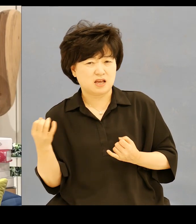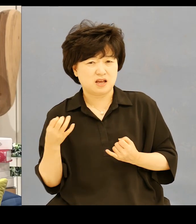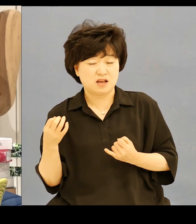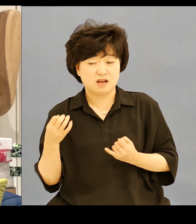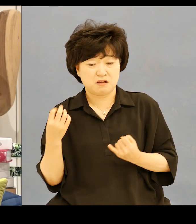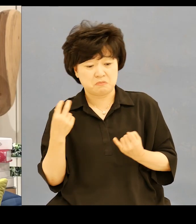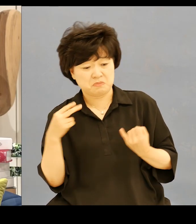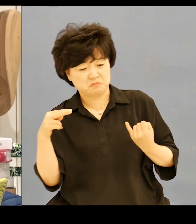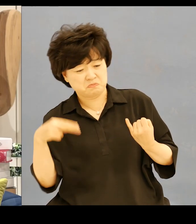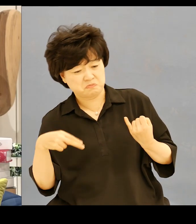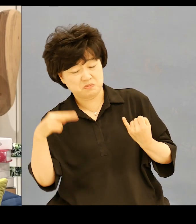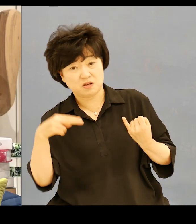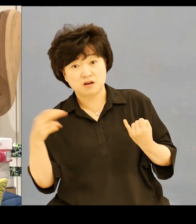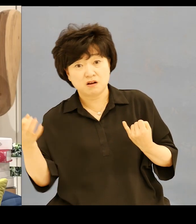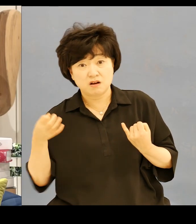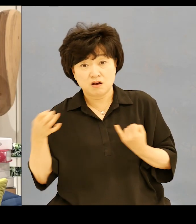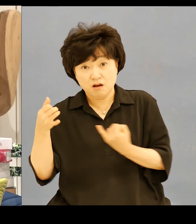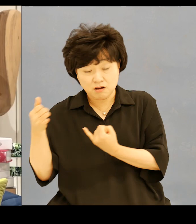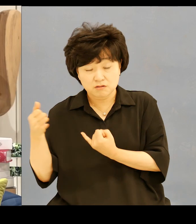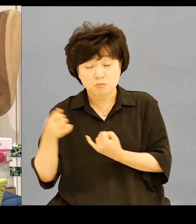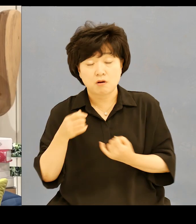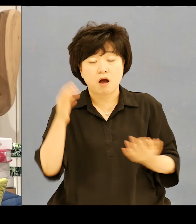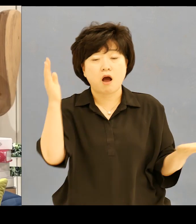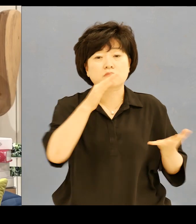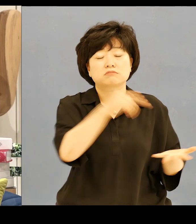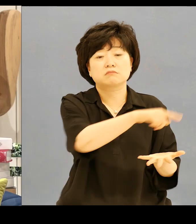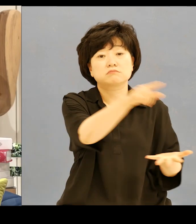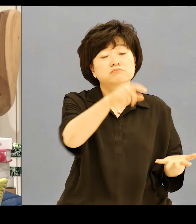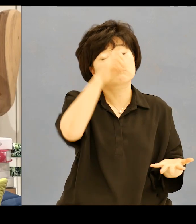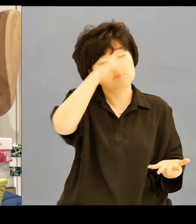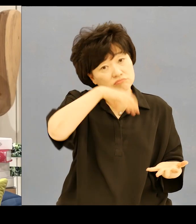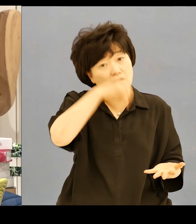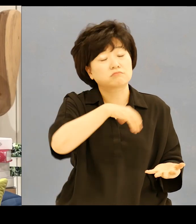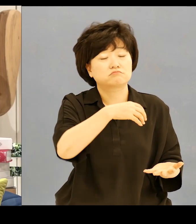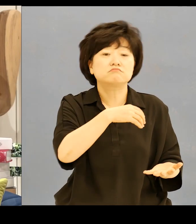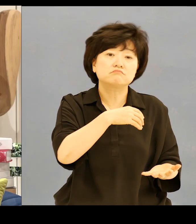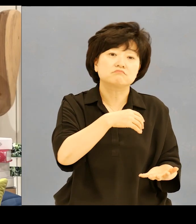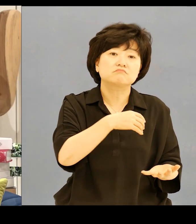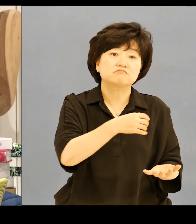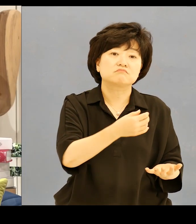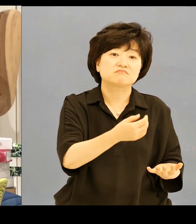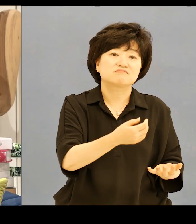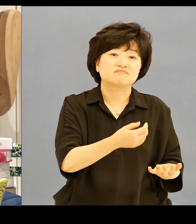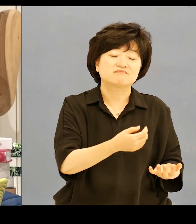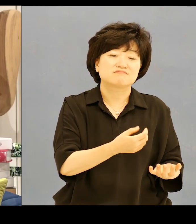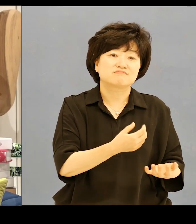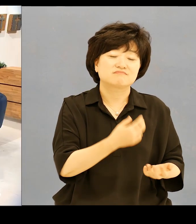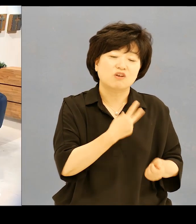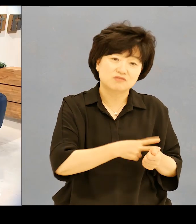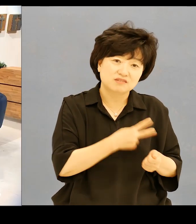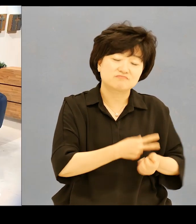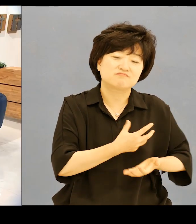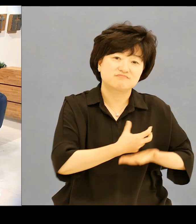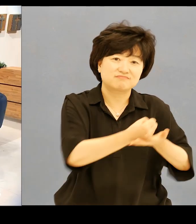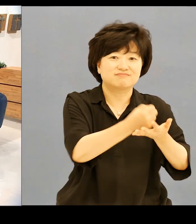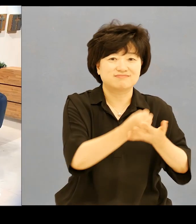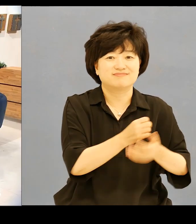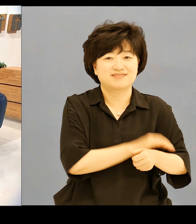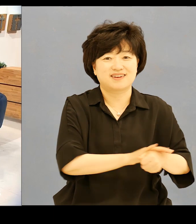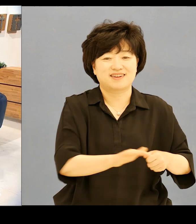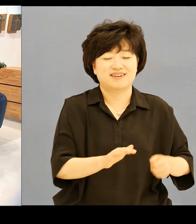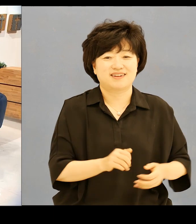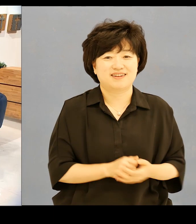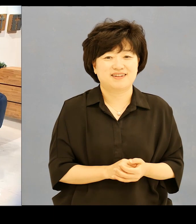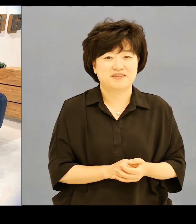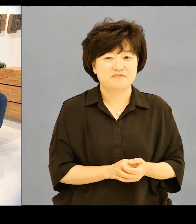그런데 그 아이들은 그냥 있는 그 자체의 저를 바라봐 주더라고요. 정말. 아이들 가르치다 보면